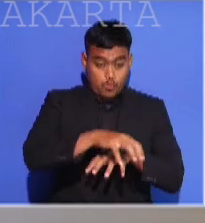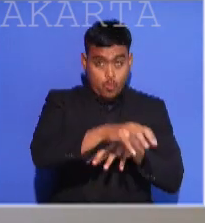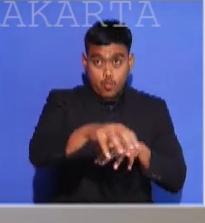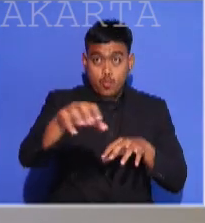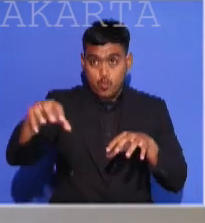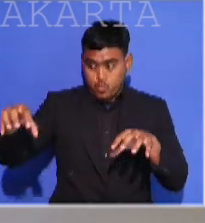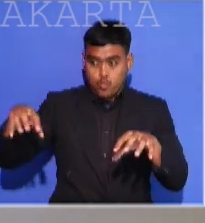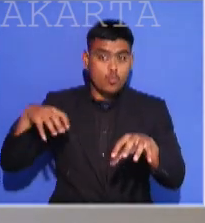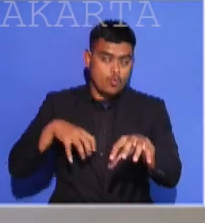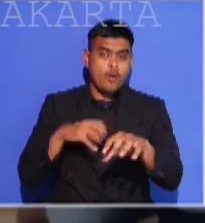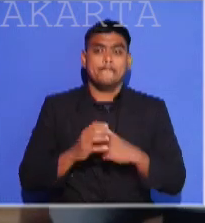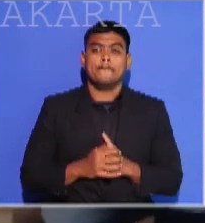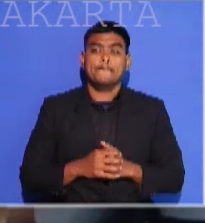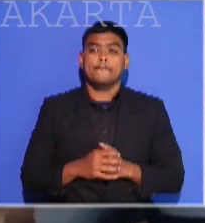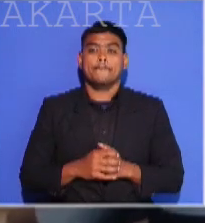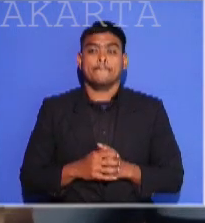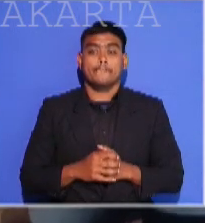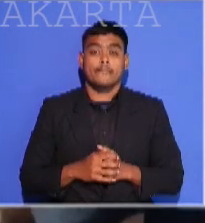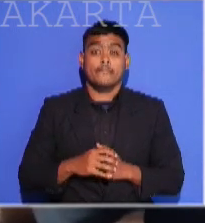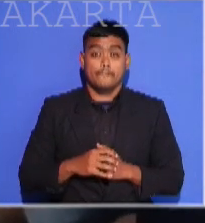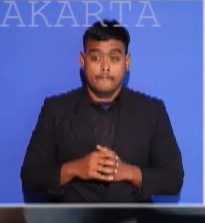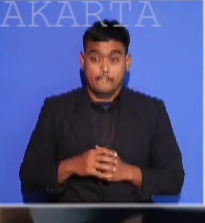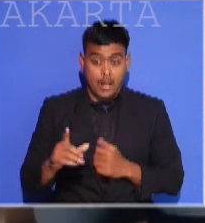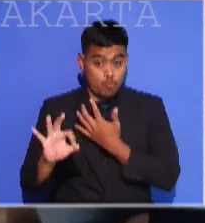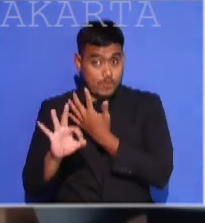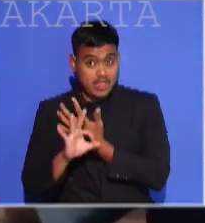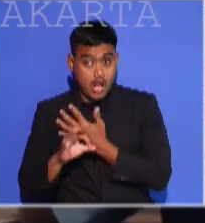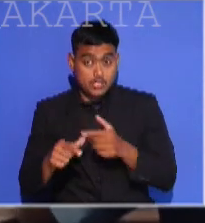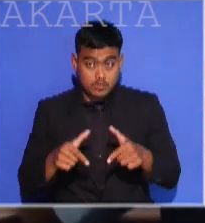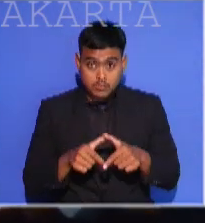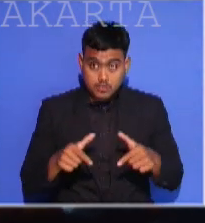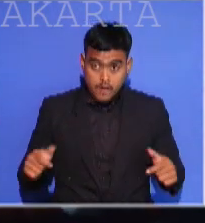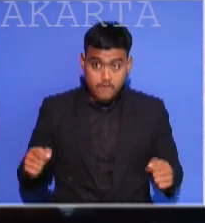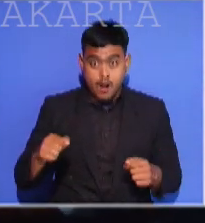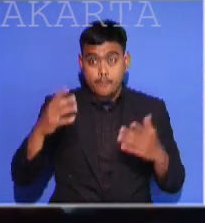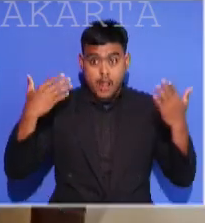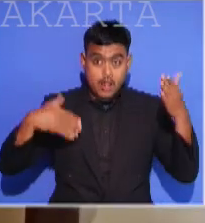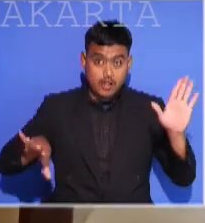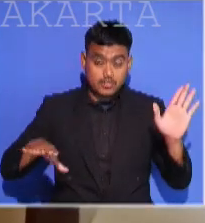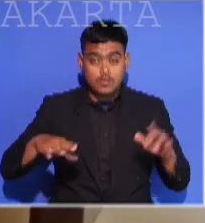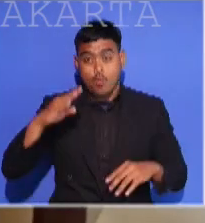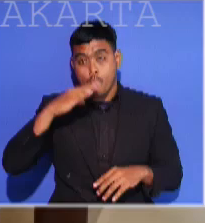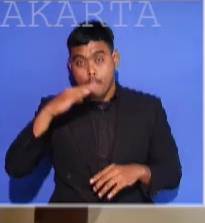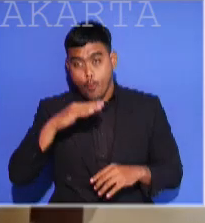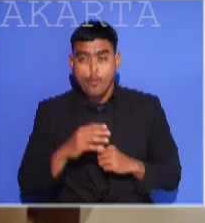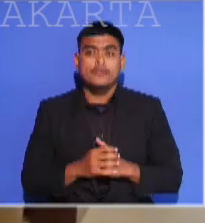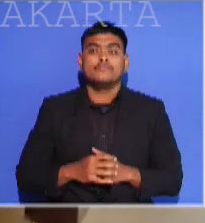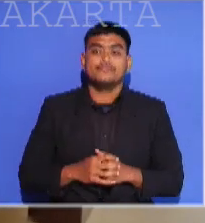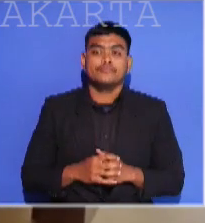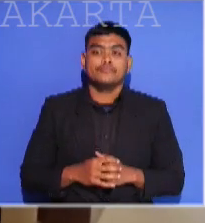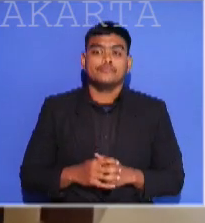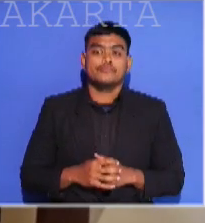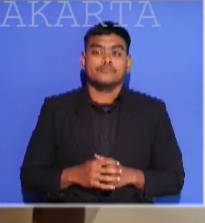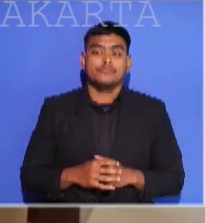yakni subduksi Sunda meliputi Sumatera Jawa Bali dan Lombok kemudian subduksi Banda subduksi lempeng laut Maluku